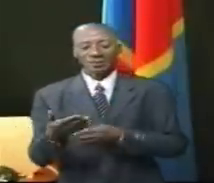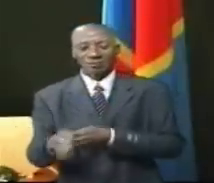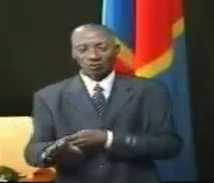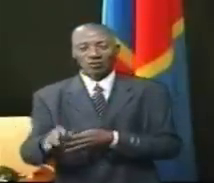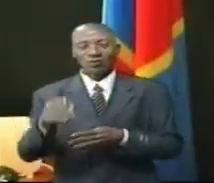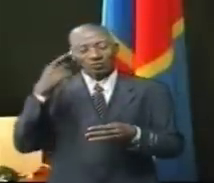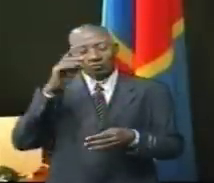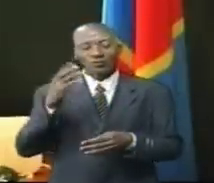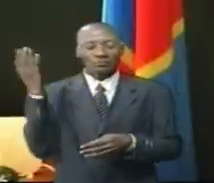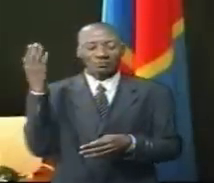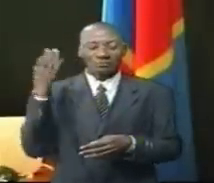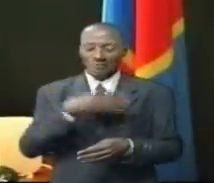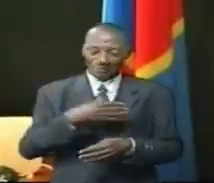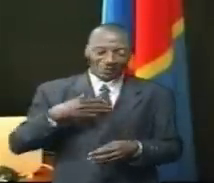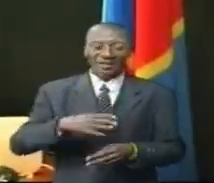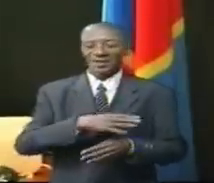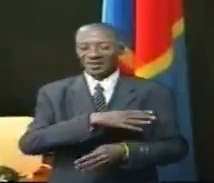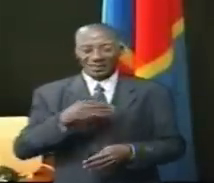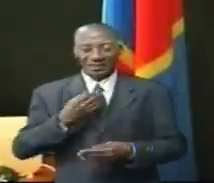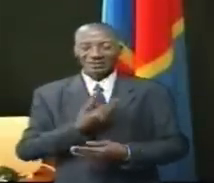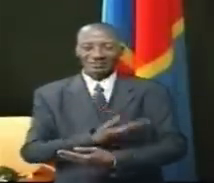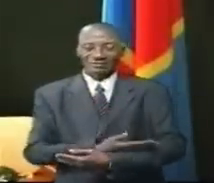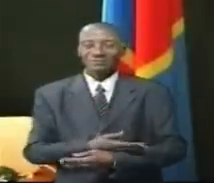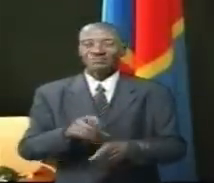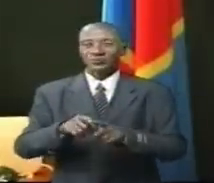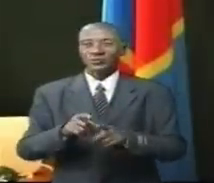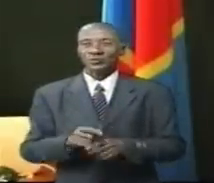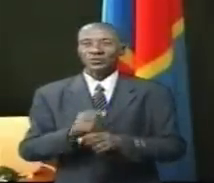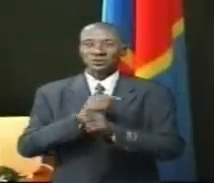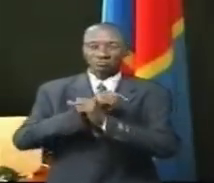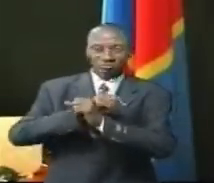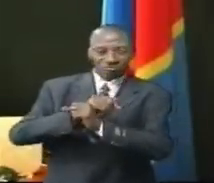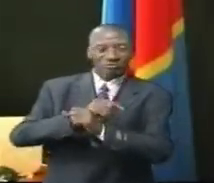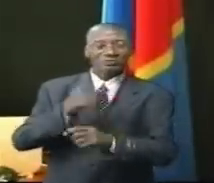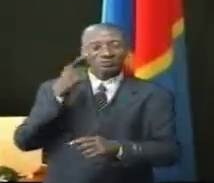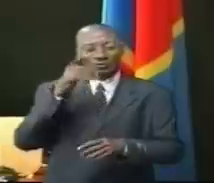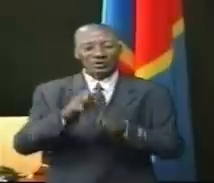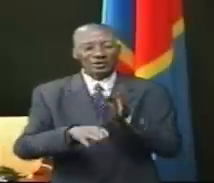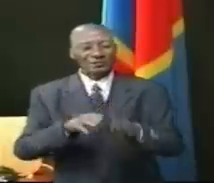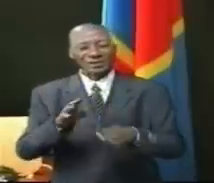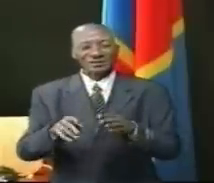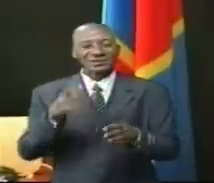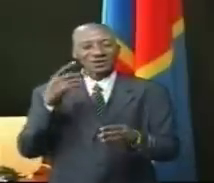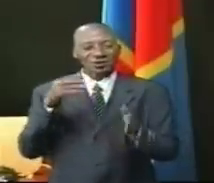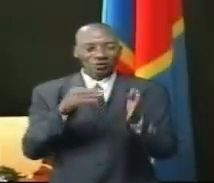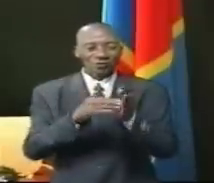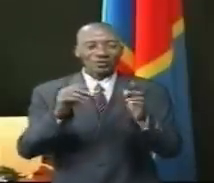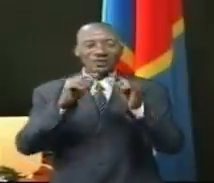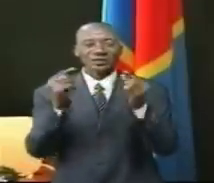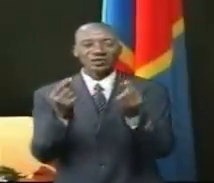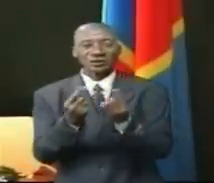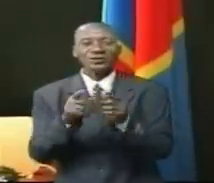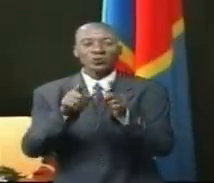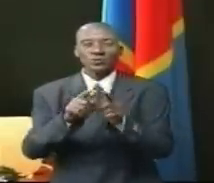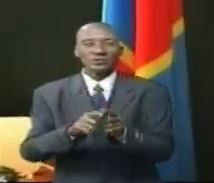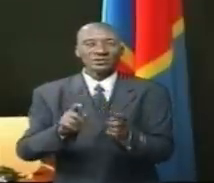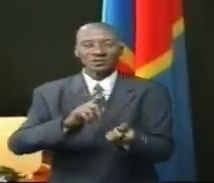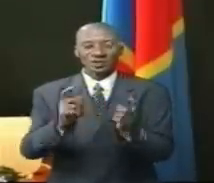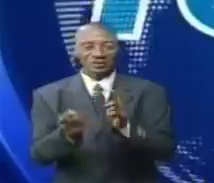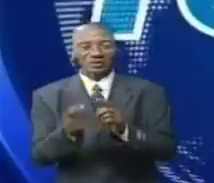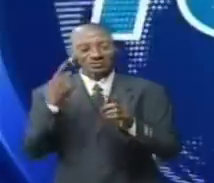planification familiale, la prévention et la lutte contre les violences basées sur le genre, ainsi que l'amélioration du système.